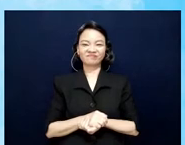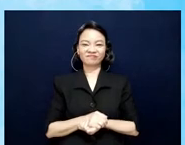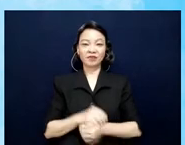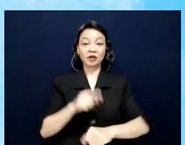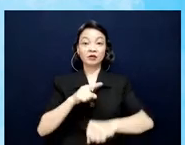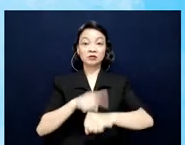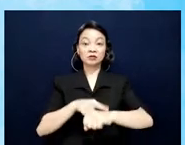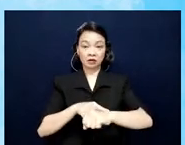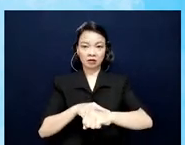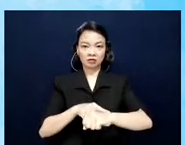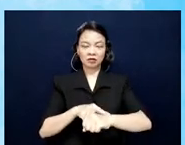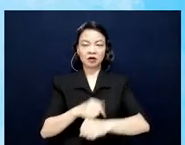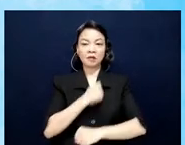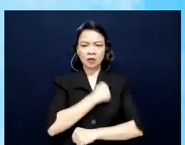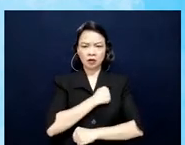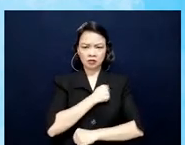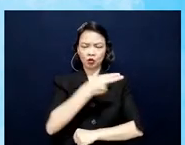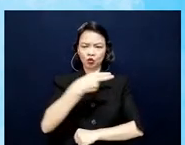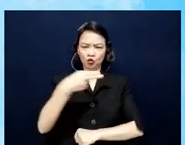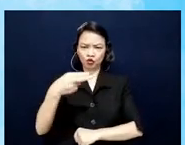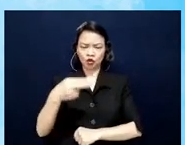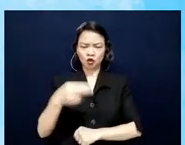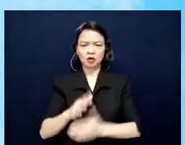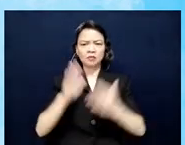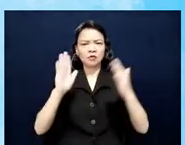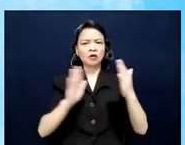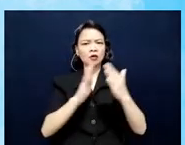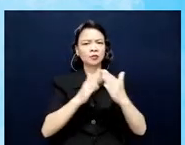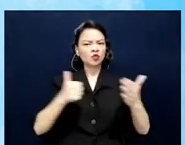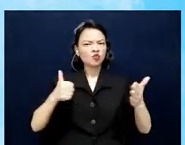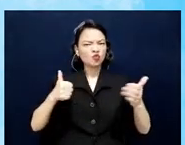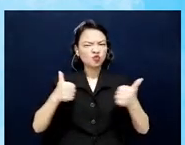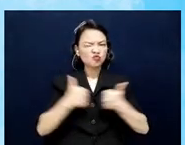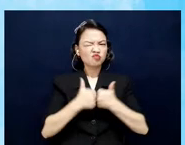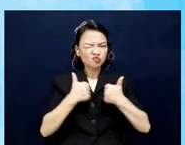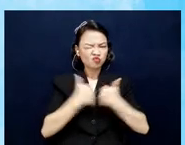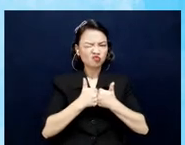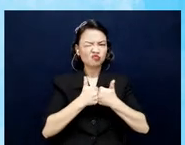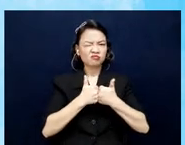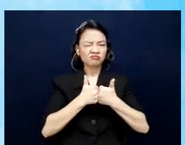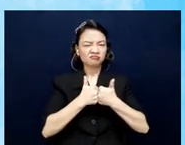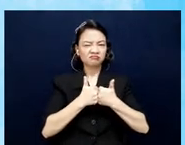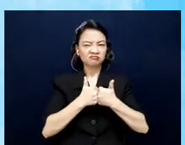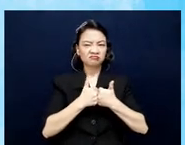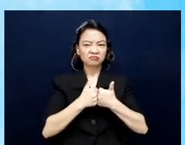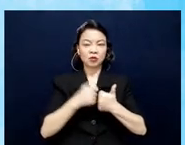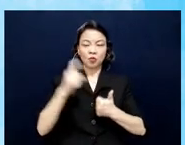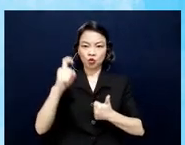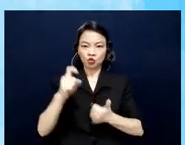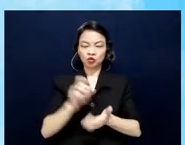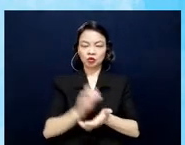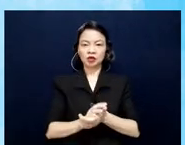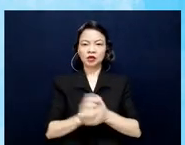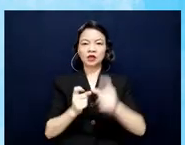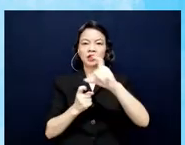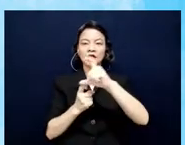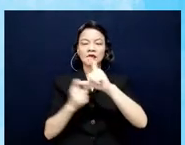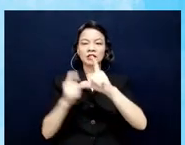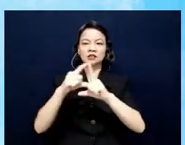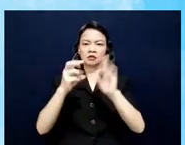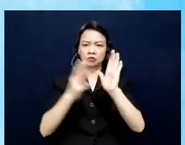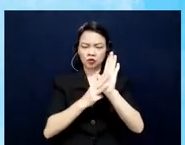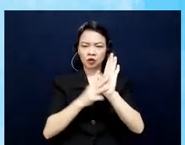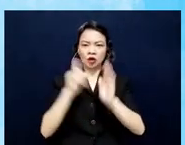bangsa Indonesia menghadapi tantangan yang mengharuskan sumber daya manusia beradaptasi